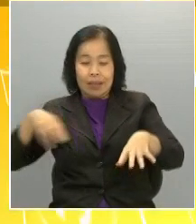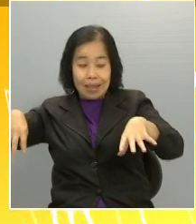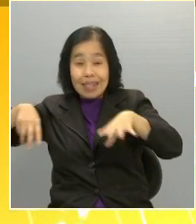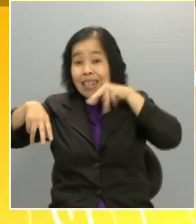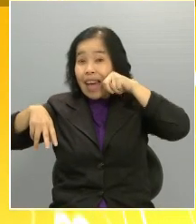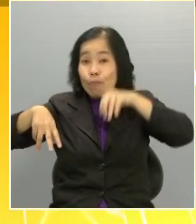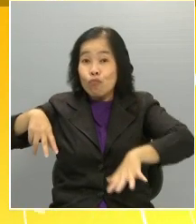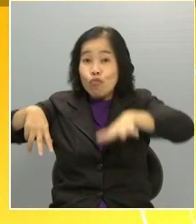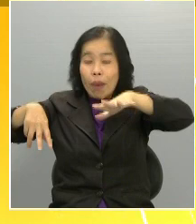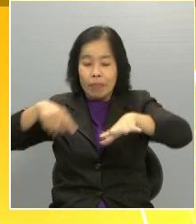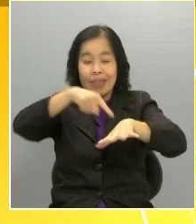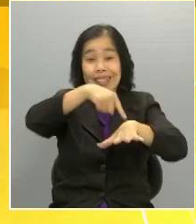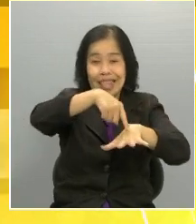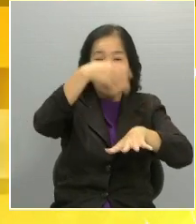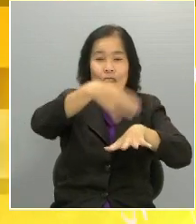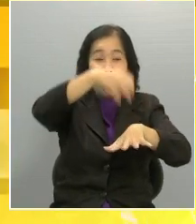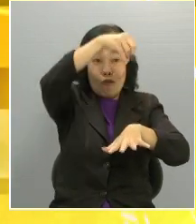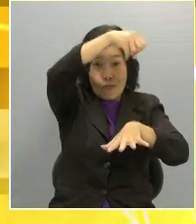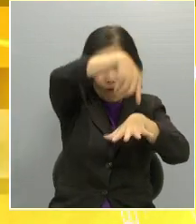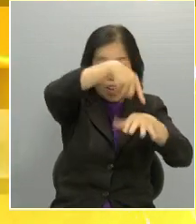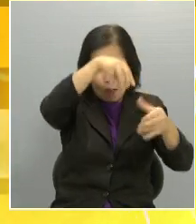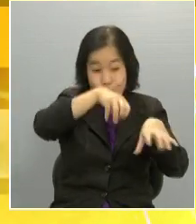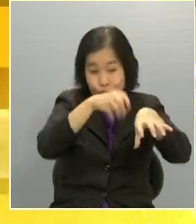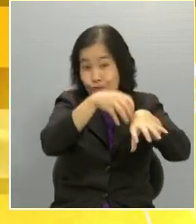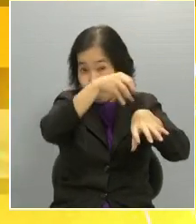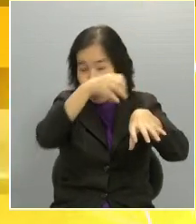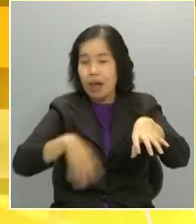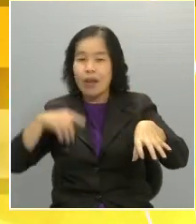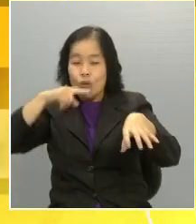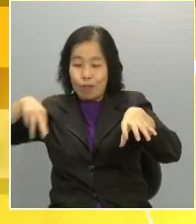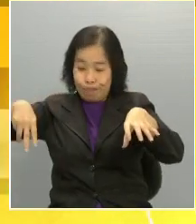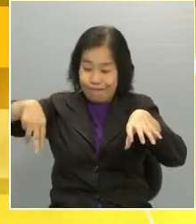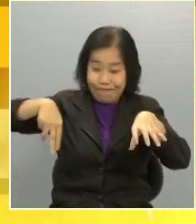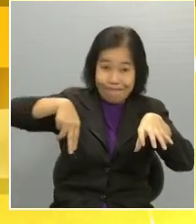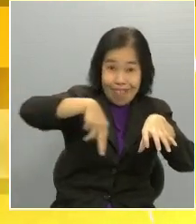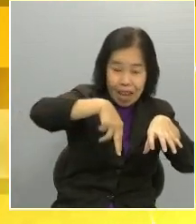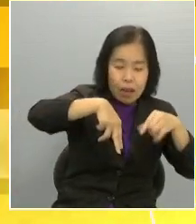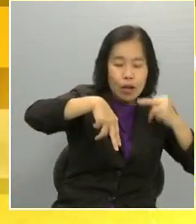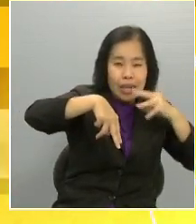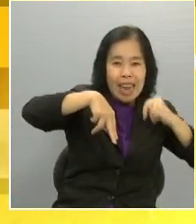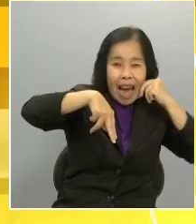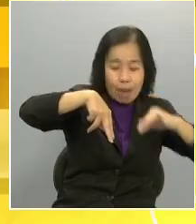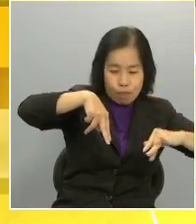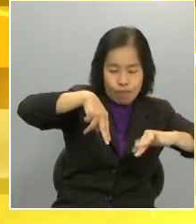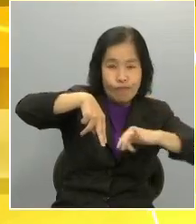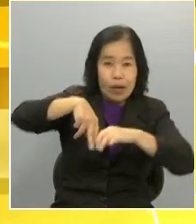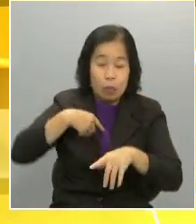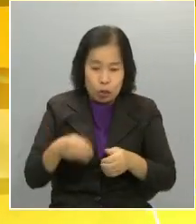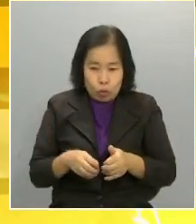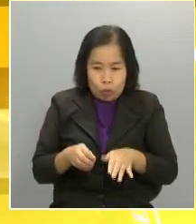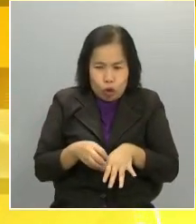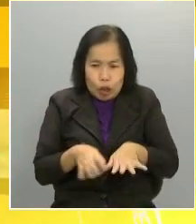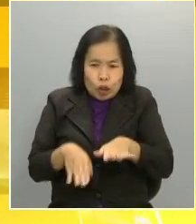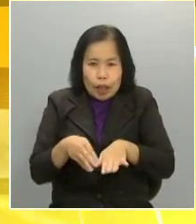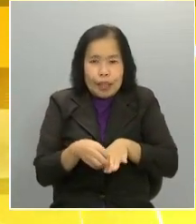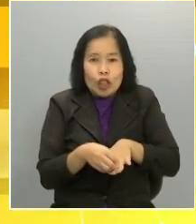ไฟคุณผู้ชมฮะลองนึกภาพตามพอเราเดินเข้าไปใกล้สายไฟหรือเสาไฟถ้าเราเริ่มรู้สึกคันยิบยิบยิบยิบคันยิบ